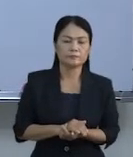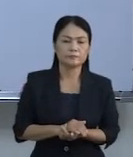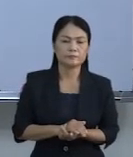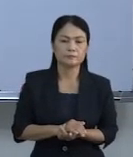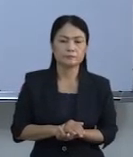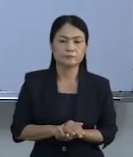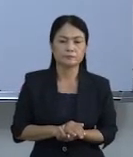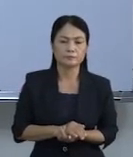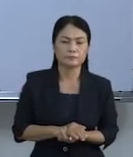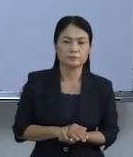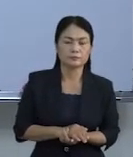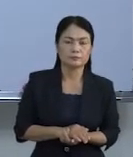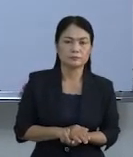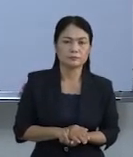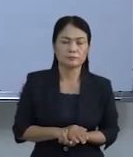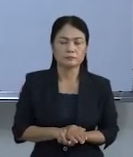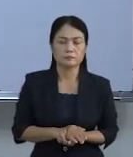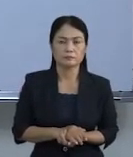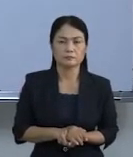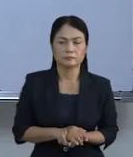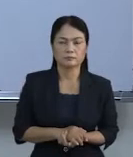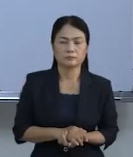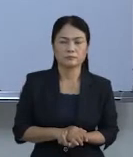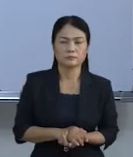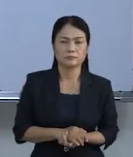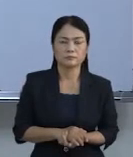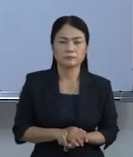con sùng kệ rụp